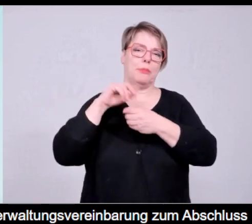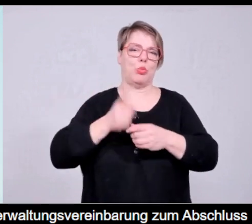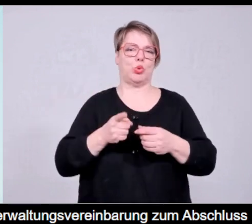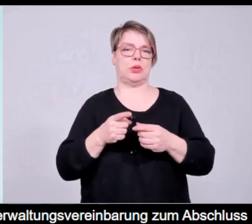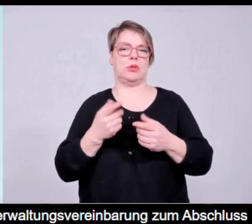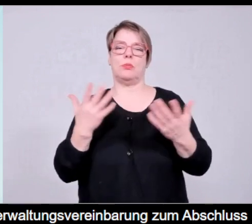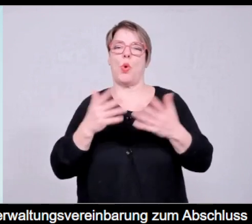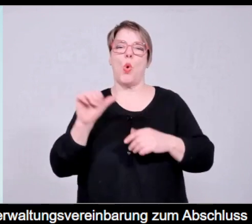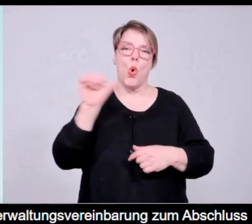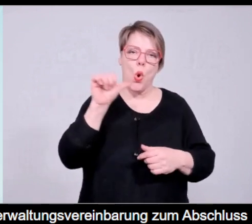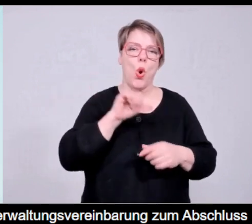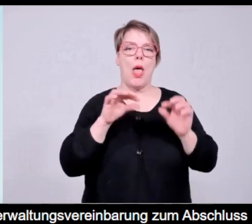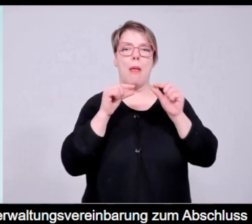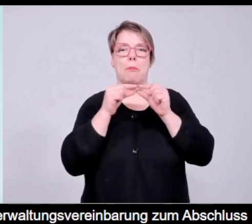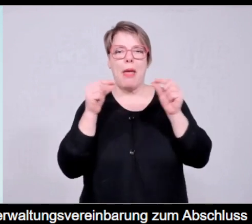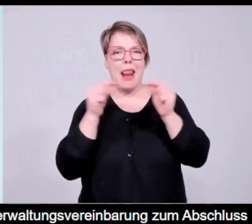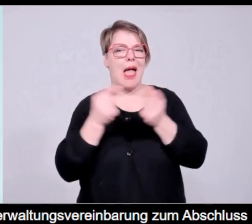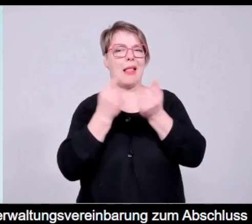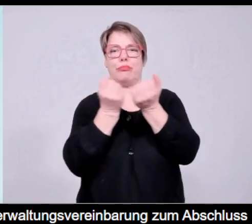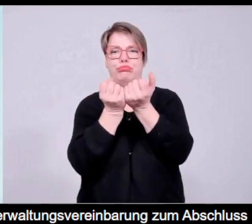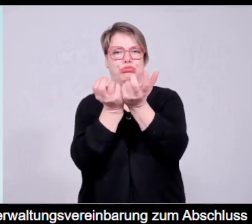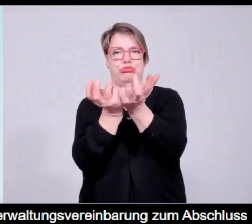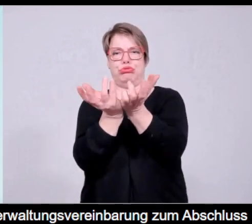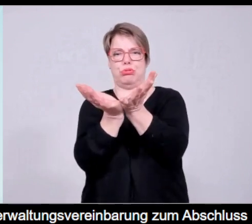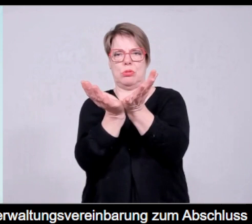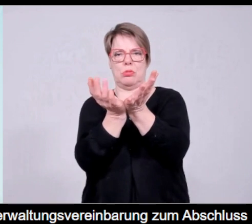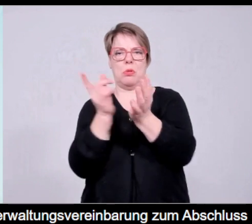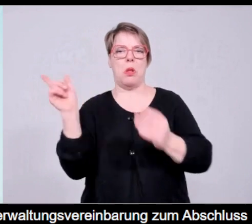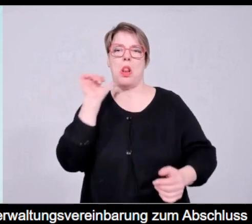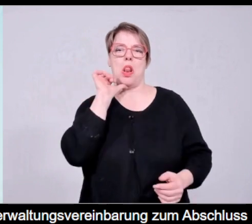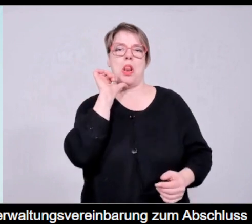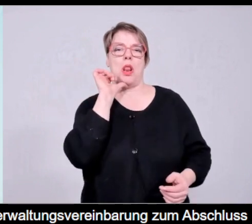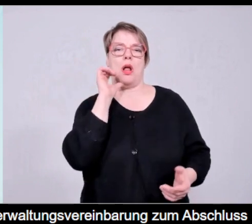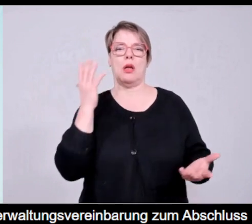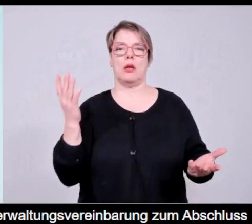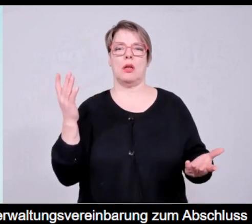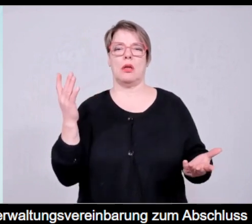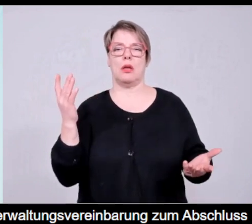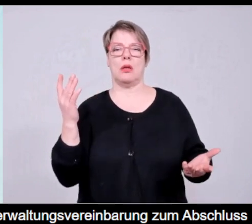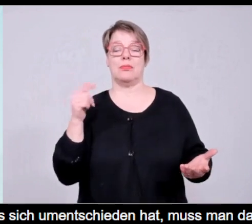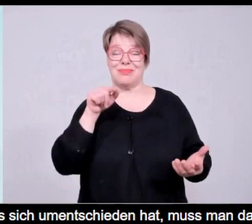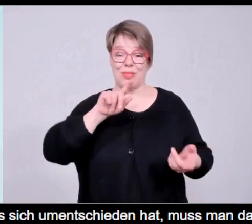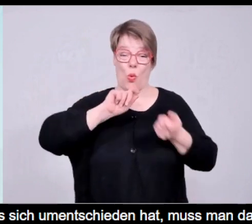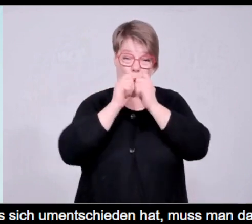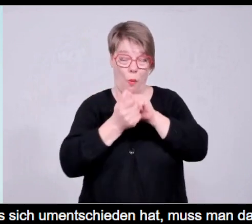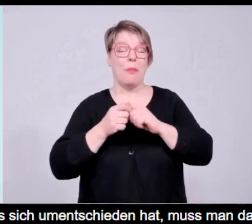am Ende des Tages alle kleinen und mittleren Unternehmen, also die KMU, die da drunter fallen, auch erfassen wollen.